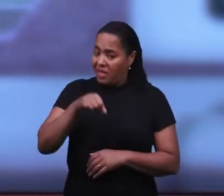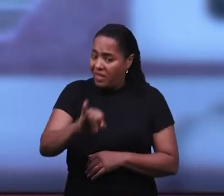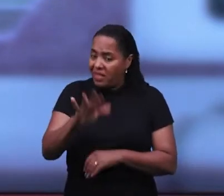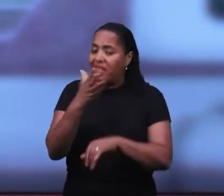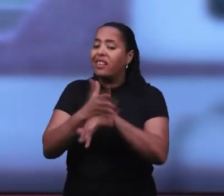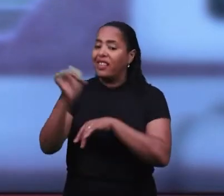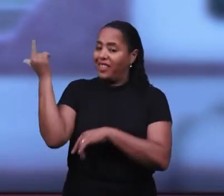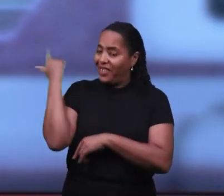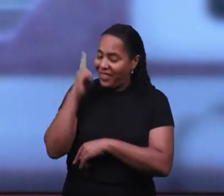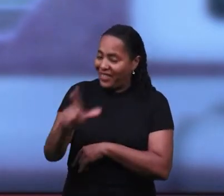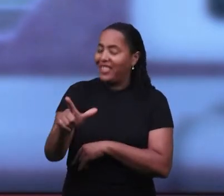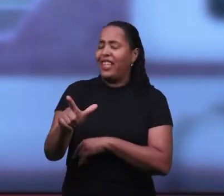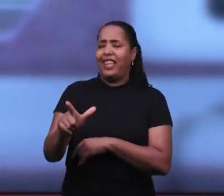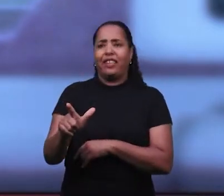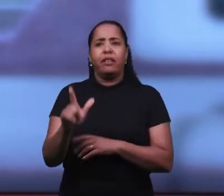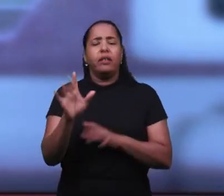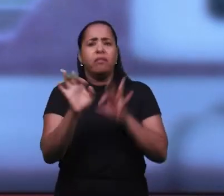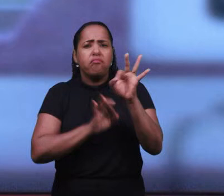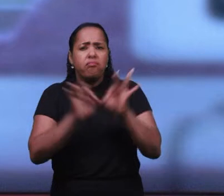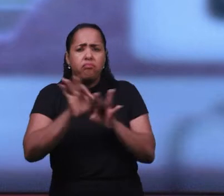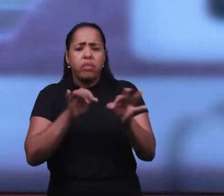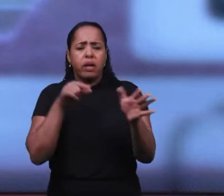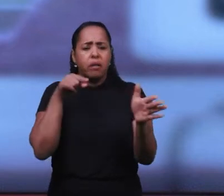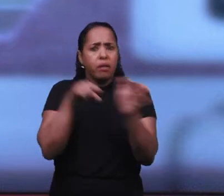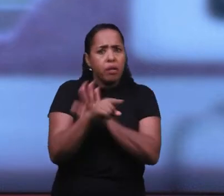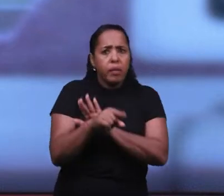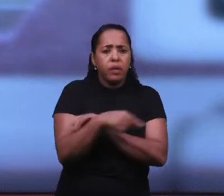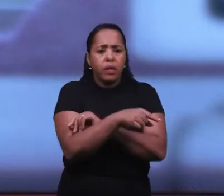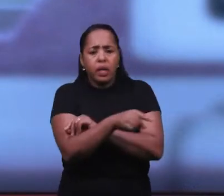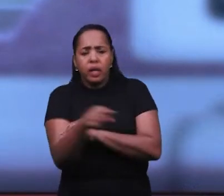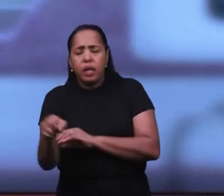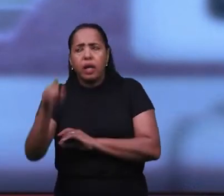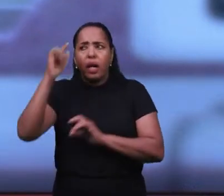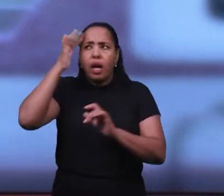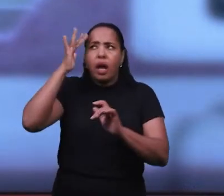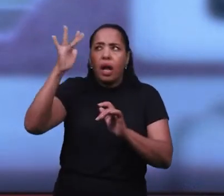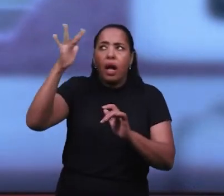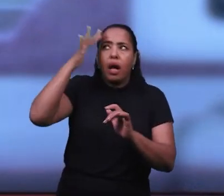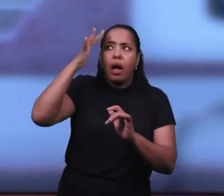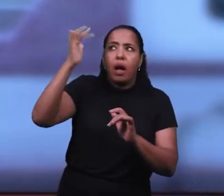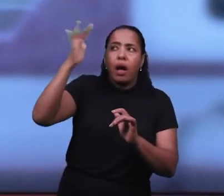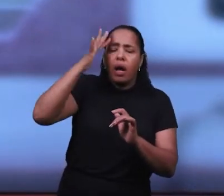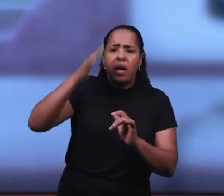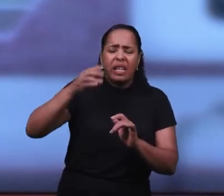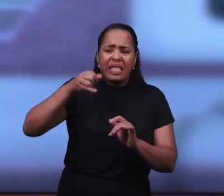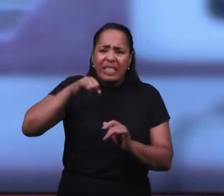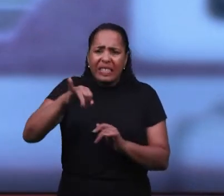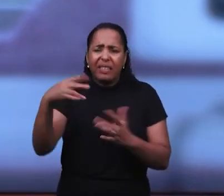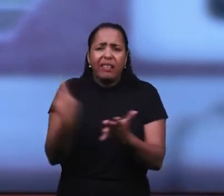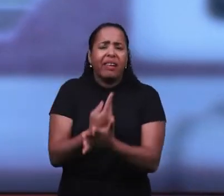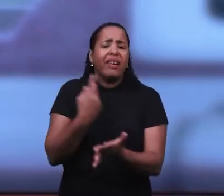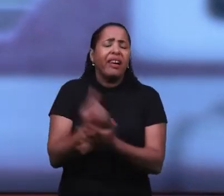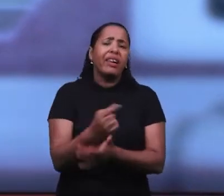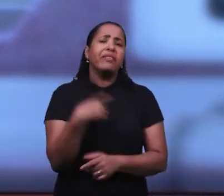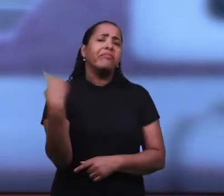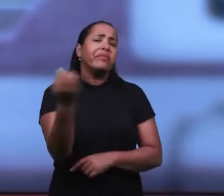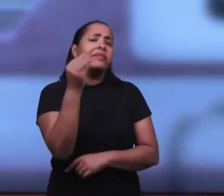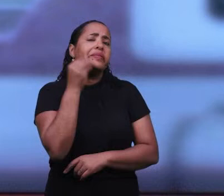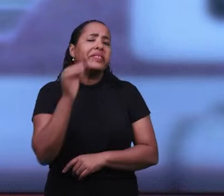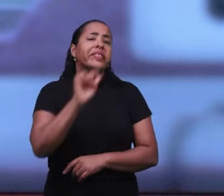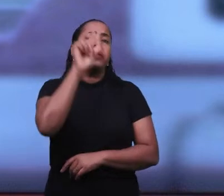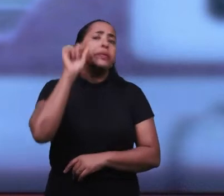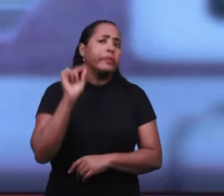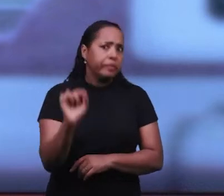apprendre. Vous n'avez pas encore réussi, mais si vous vous entraînez, vous allez arriver. Élaborer des questions qui l'amènent